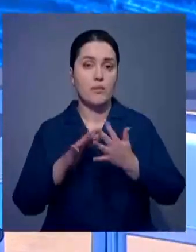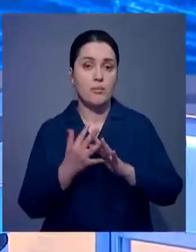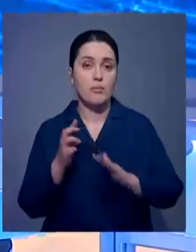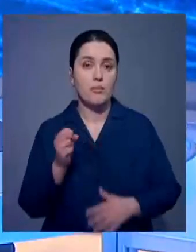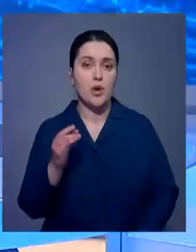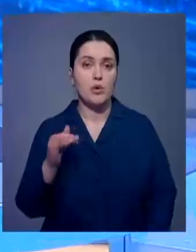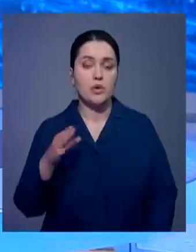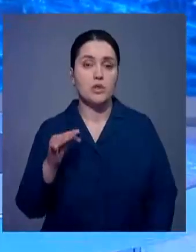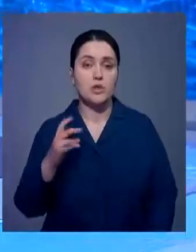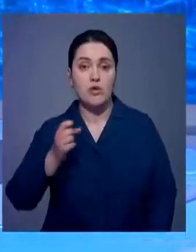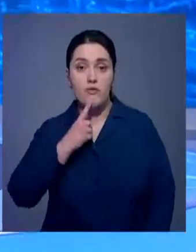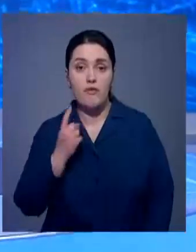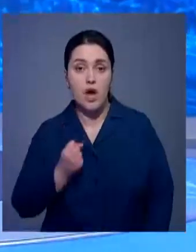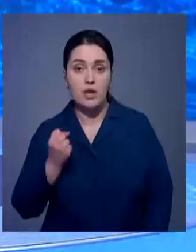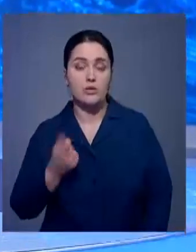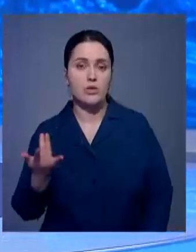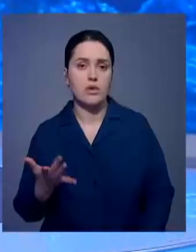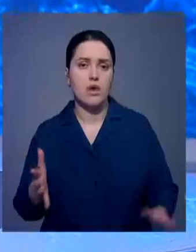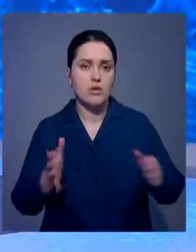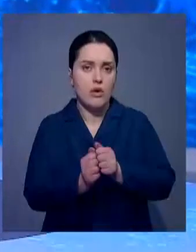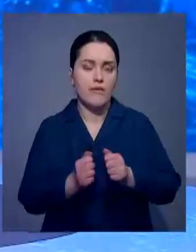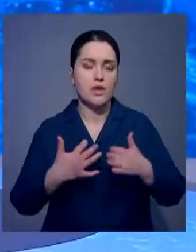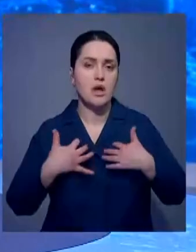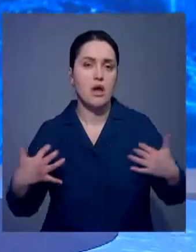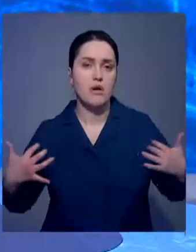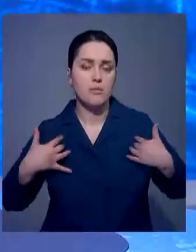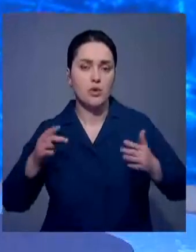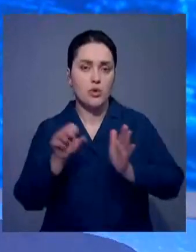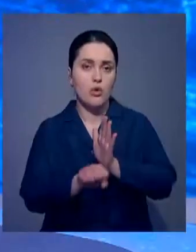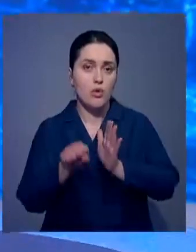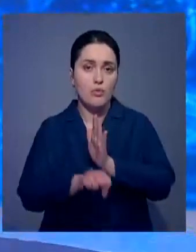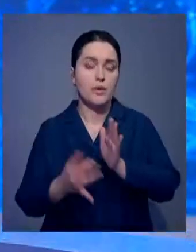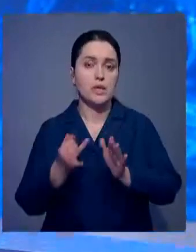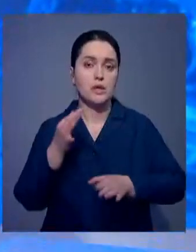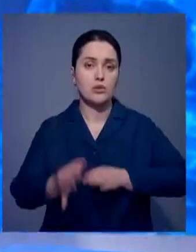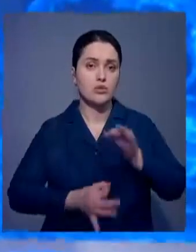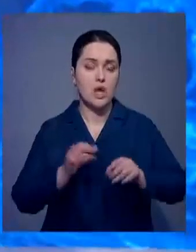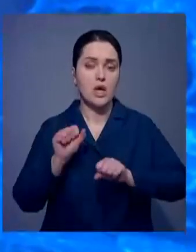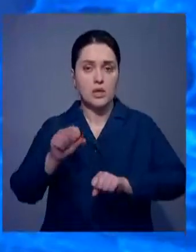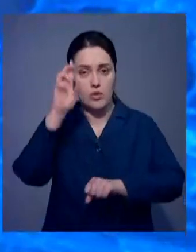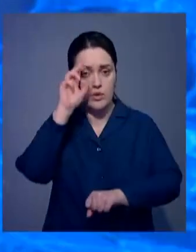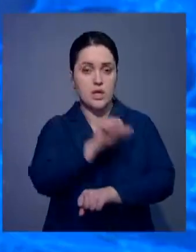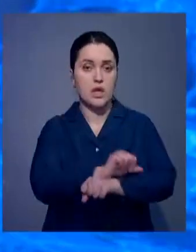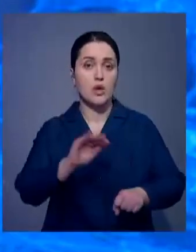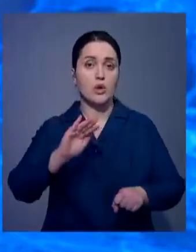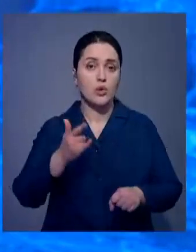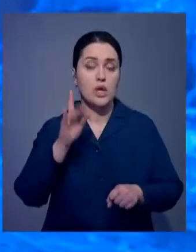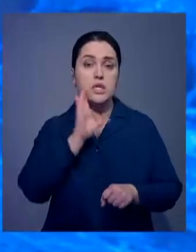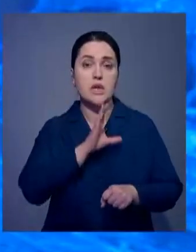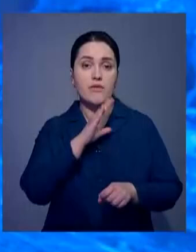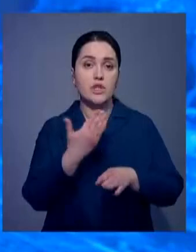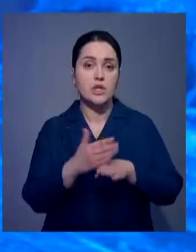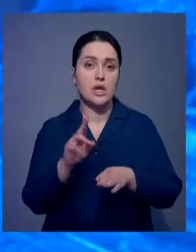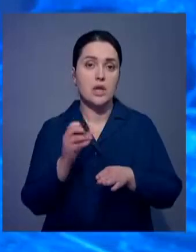поселке Баутино. Военнослужащие ловят браконьеров и круглосуточно охраняют государственную границу южной и северной частей Каспийского